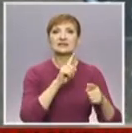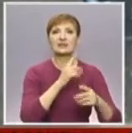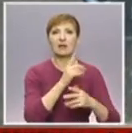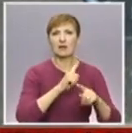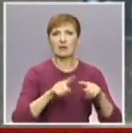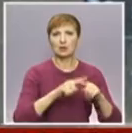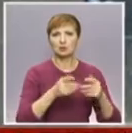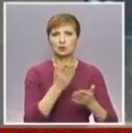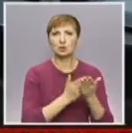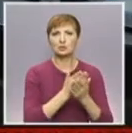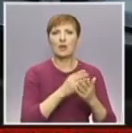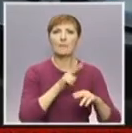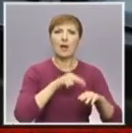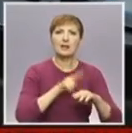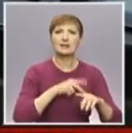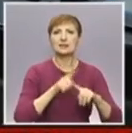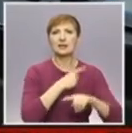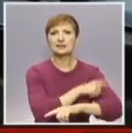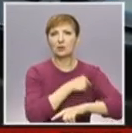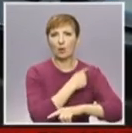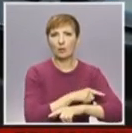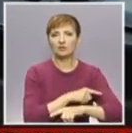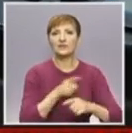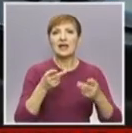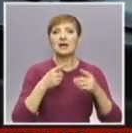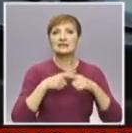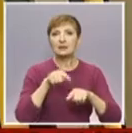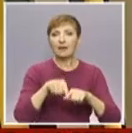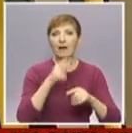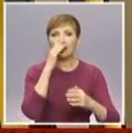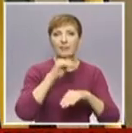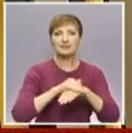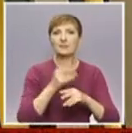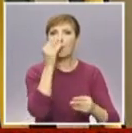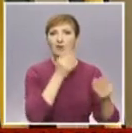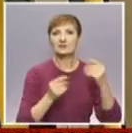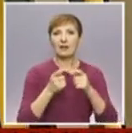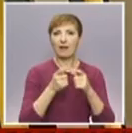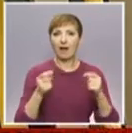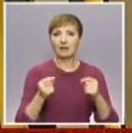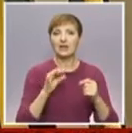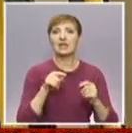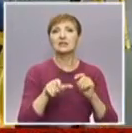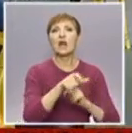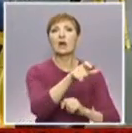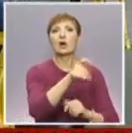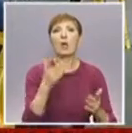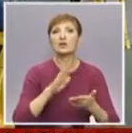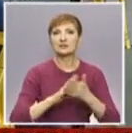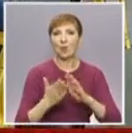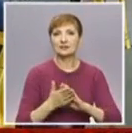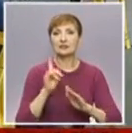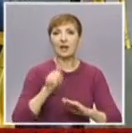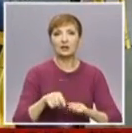службами – ДЧС, полицией или неотложкой. Техника распознает поддельные проездные карты и отображает на мониторе ситуацию на городских дорогах. Еще